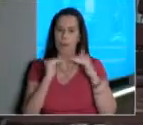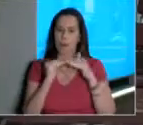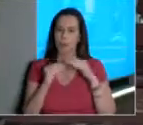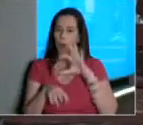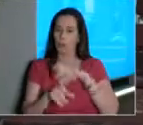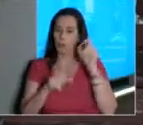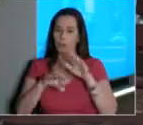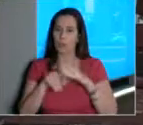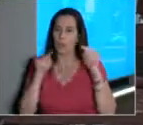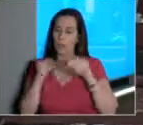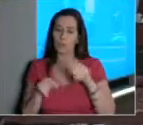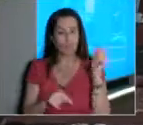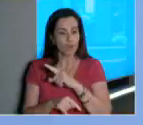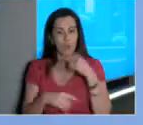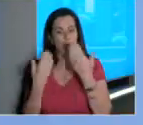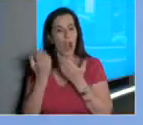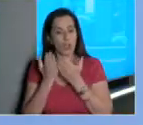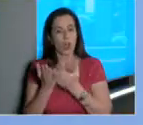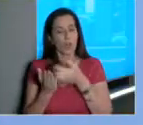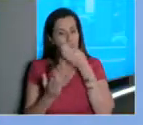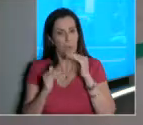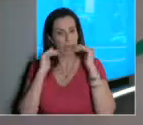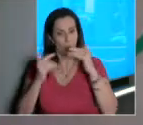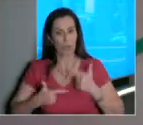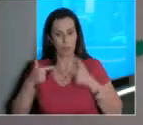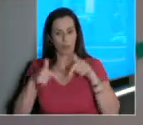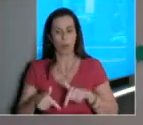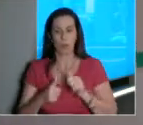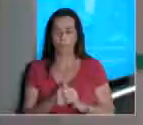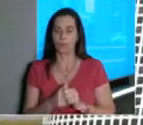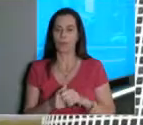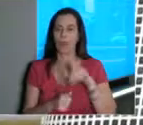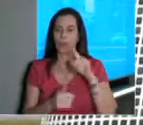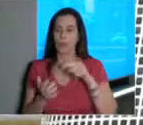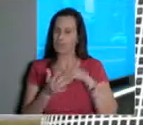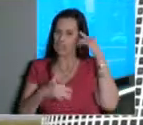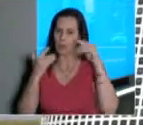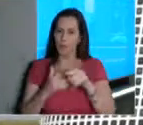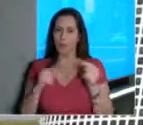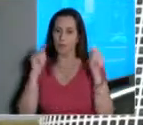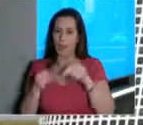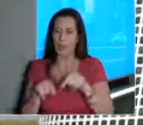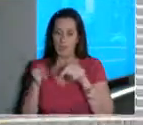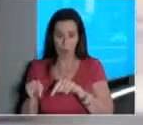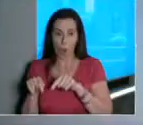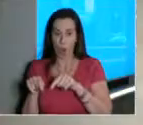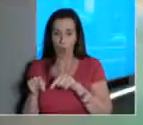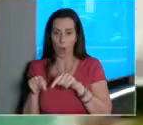רופאים ואנשי מקצוע מגיעים מדי שבוע לתת עזרה ומשפרים את איכות החיים של המקומיים. רק תדמיינו אותם, מגיעים מפה